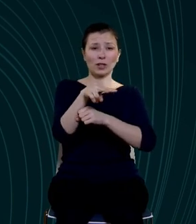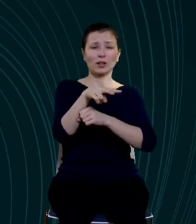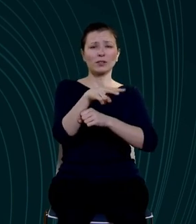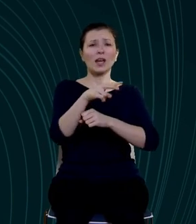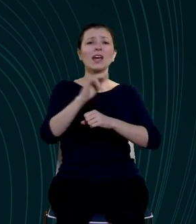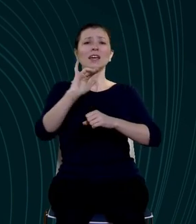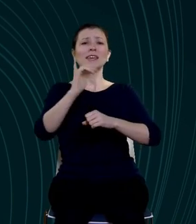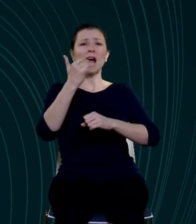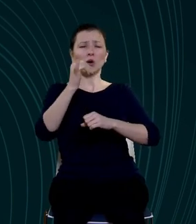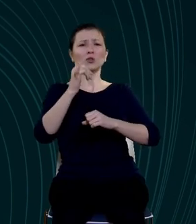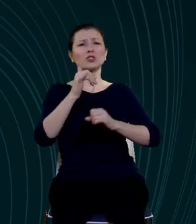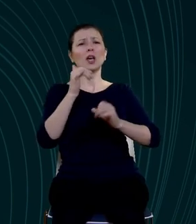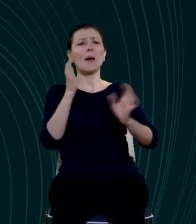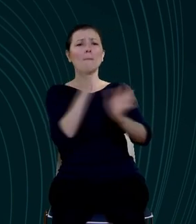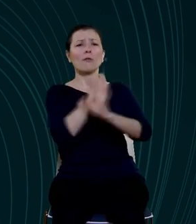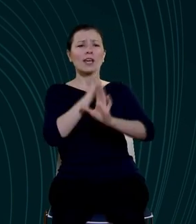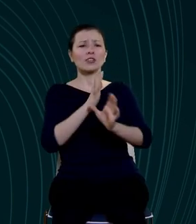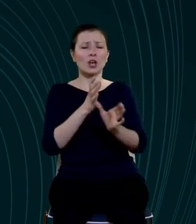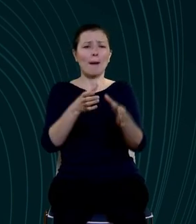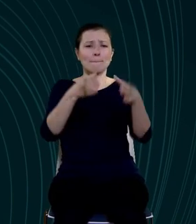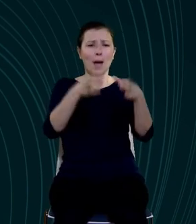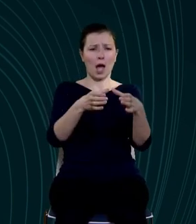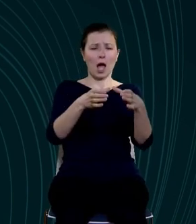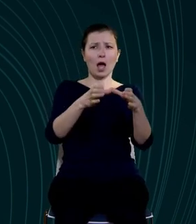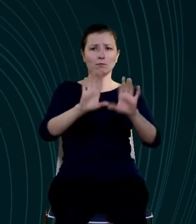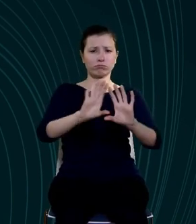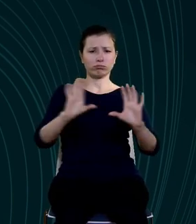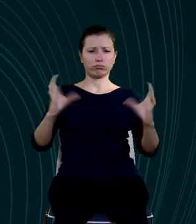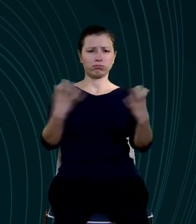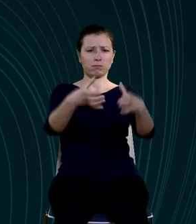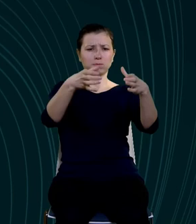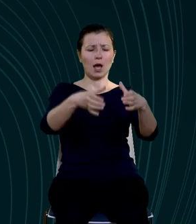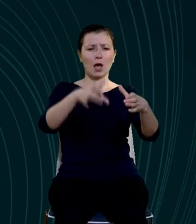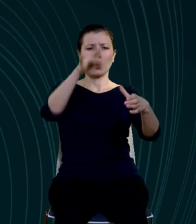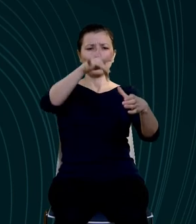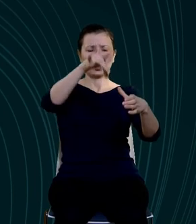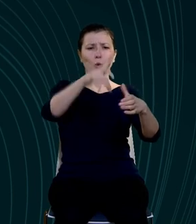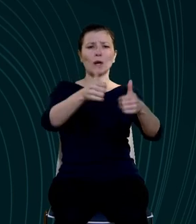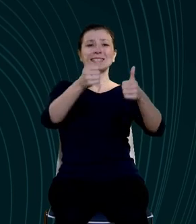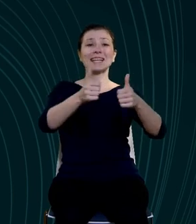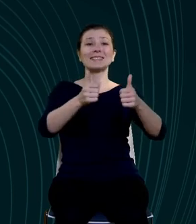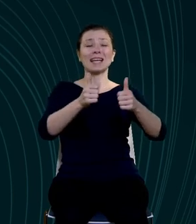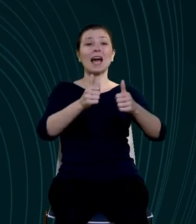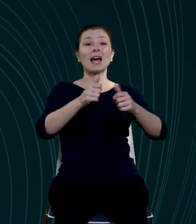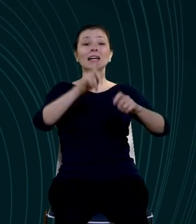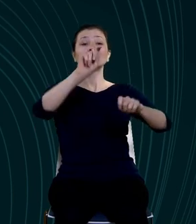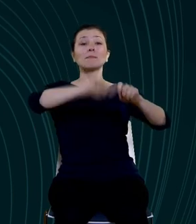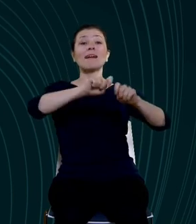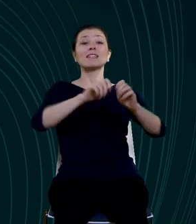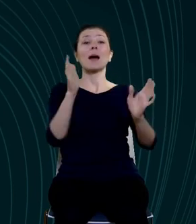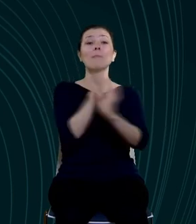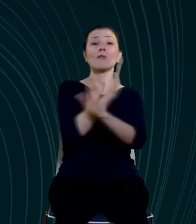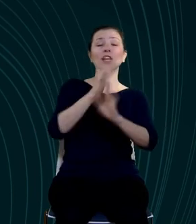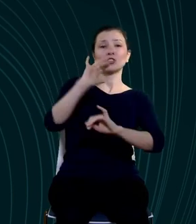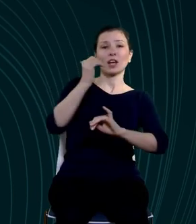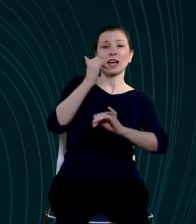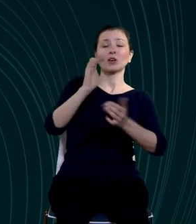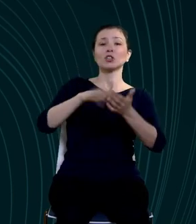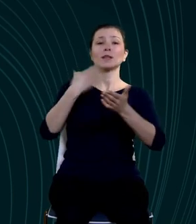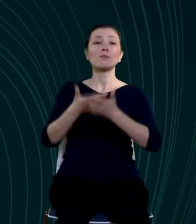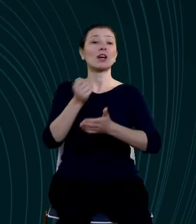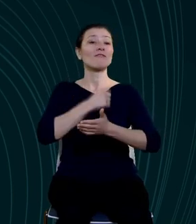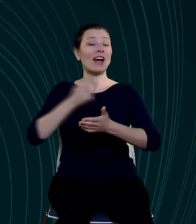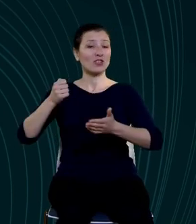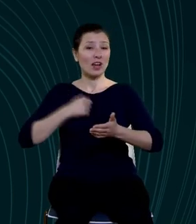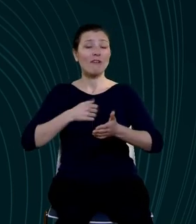powietrza. Jako przykład stacja taka posadowiona w Warszawie przy ulicy